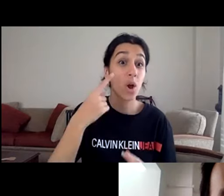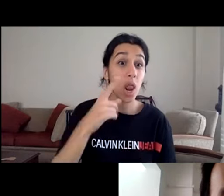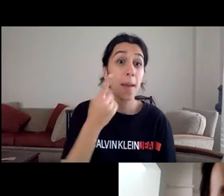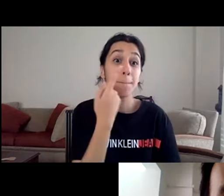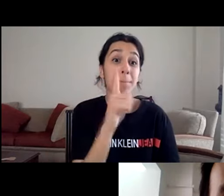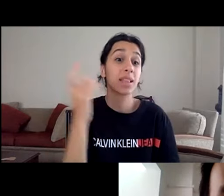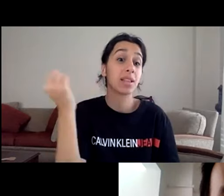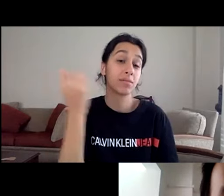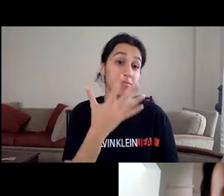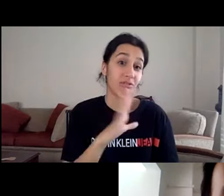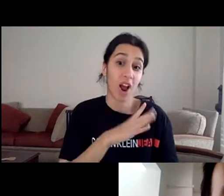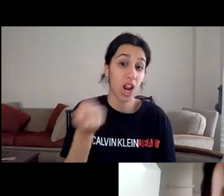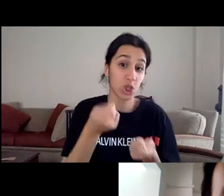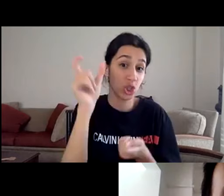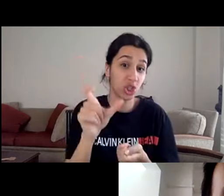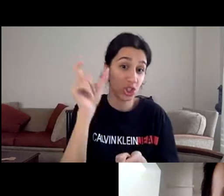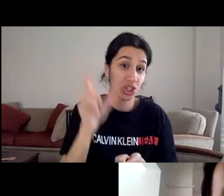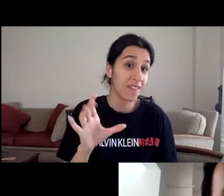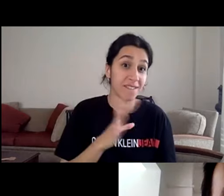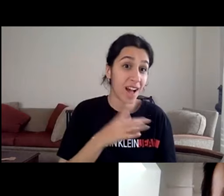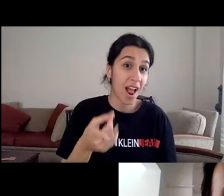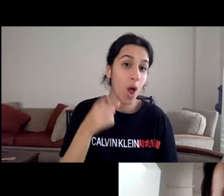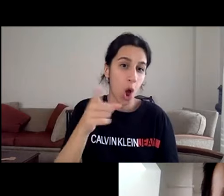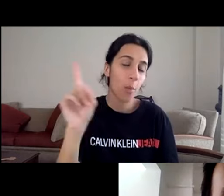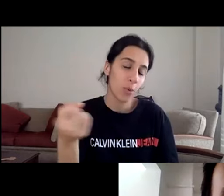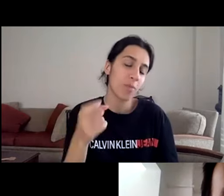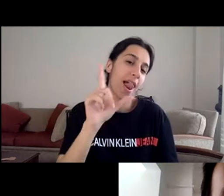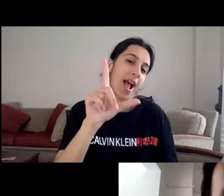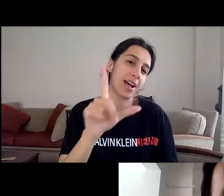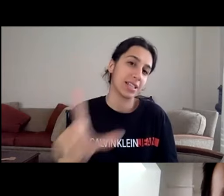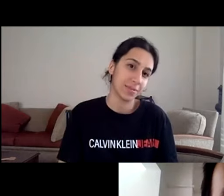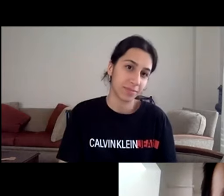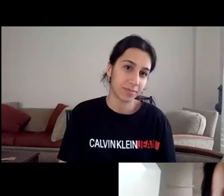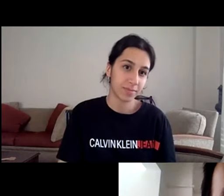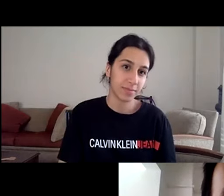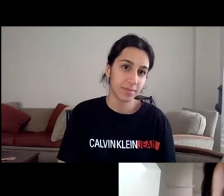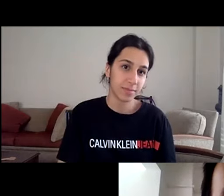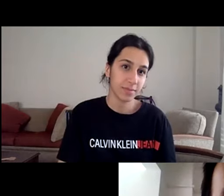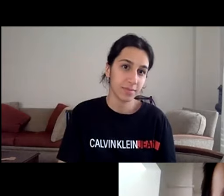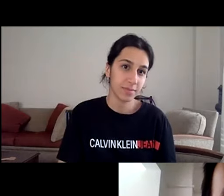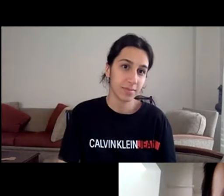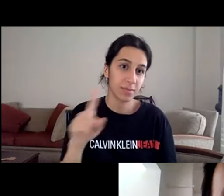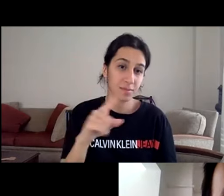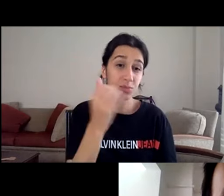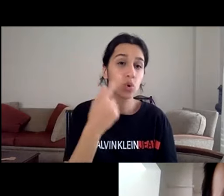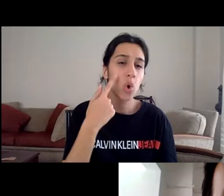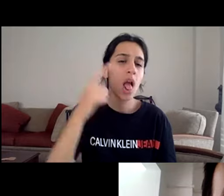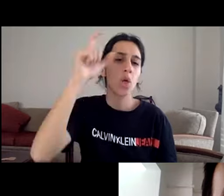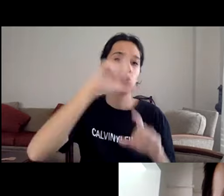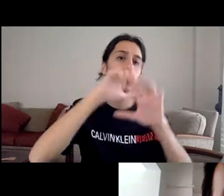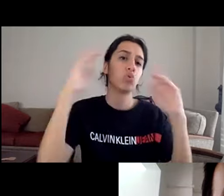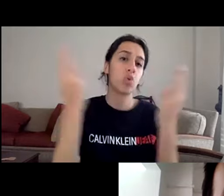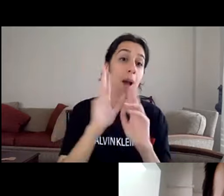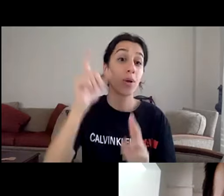pozisyon varmış iş. O Evet. yüzden oralara yönelmekte fayda var. Hani bu global rakamlar. Türkiye'de o sayı değildir ama Türkiye'de de gerçekten çok